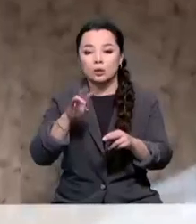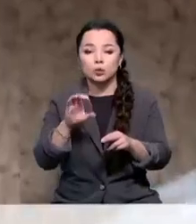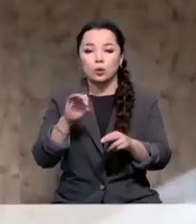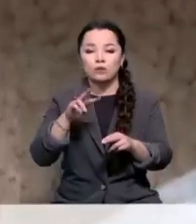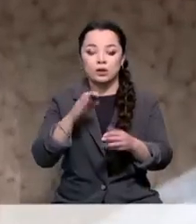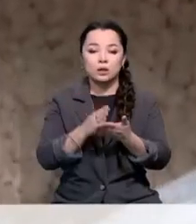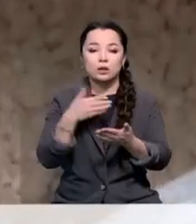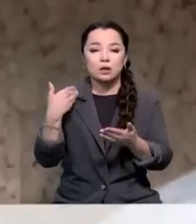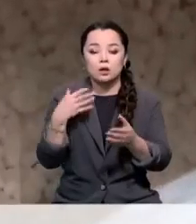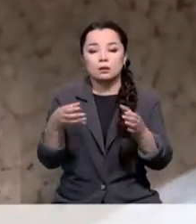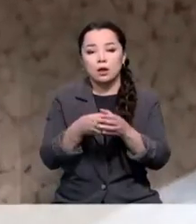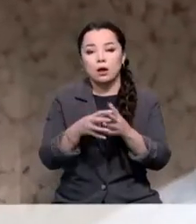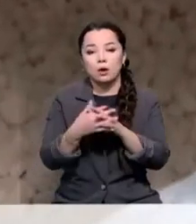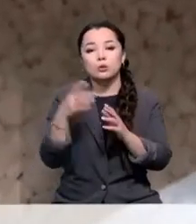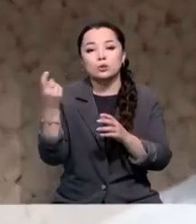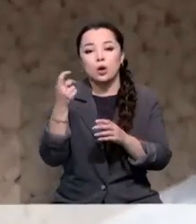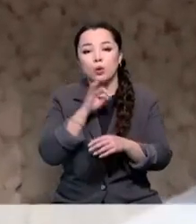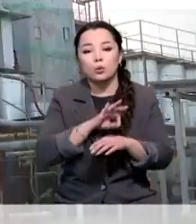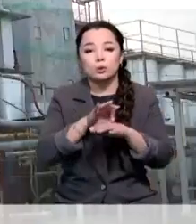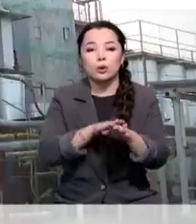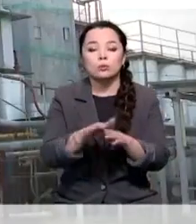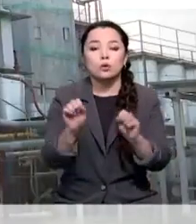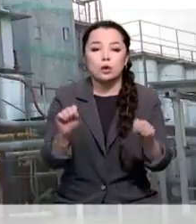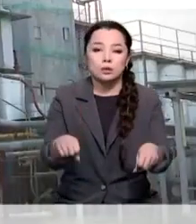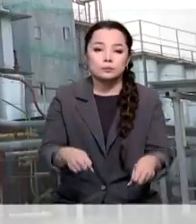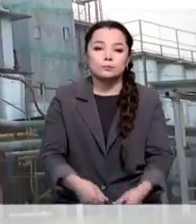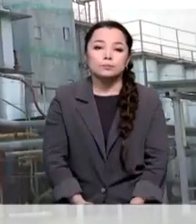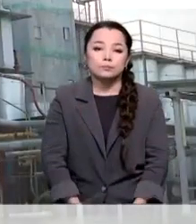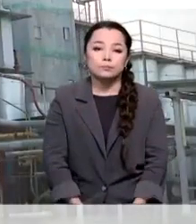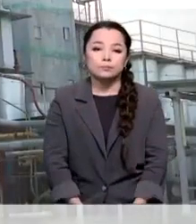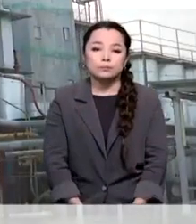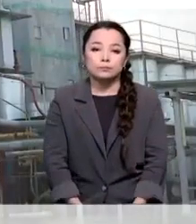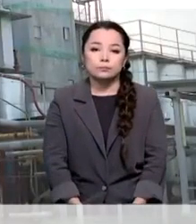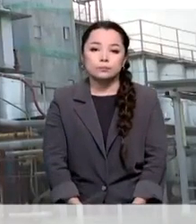шығарылады және ол тыңайтқыш ретінде ауыл шаруашылығында қолданылады. Мерей Байет, 24 KZ, Жамбыл облысынан.